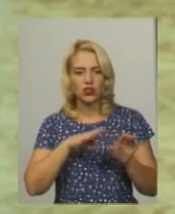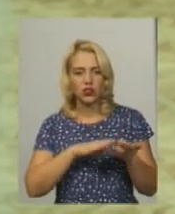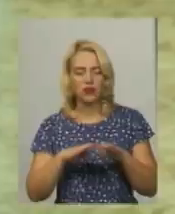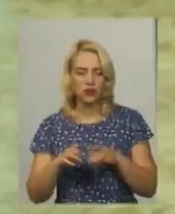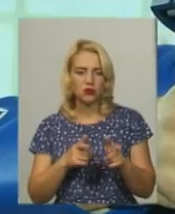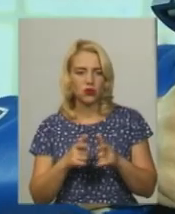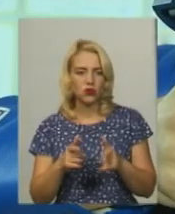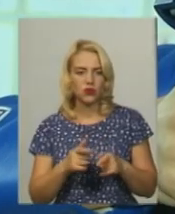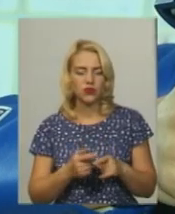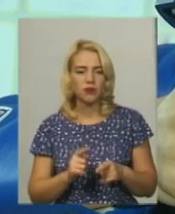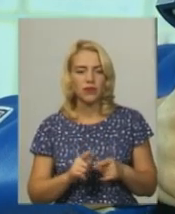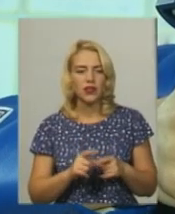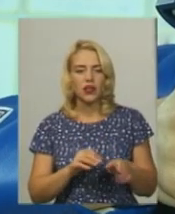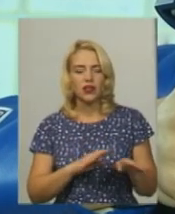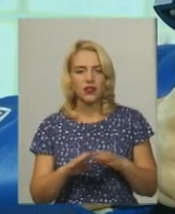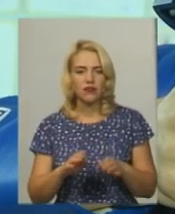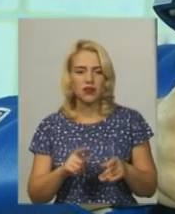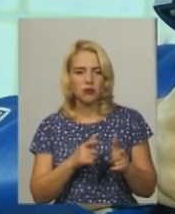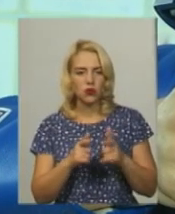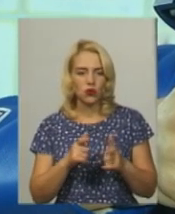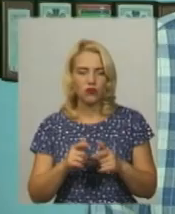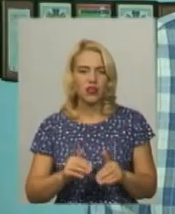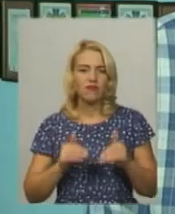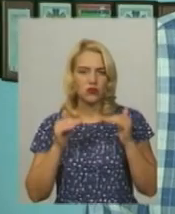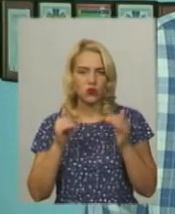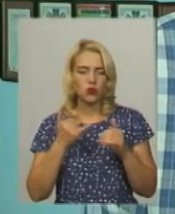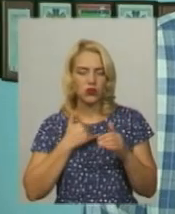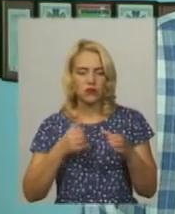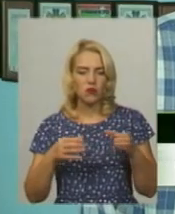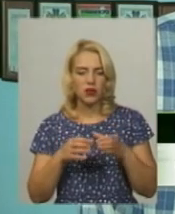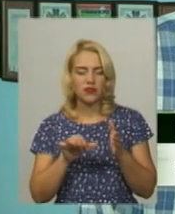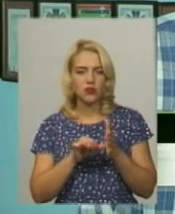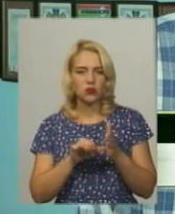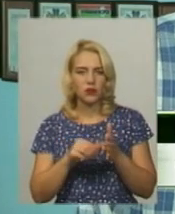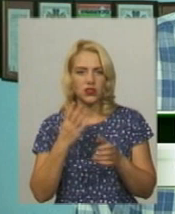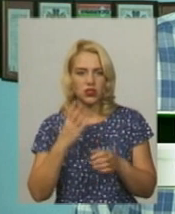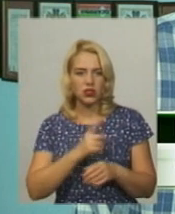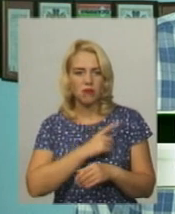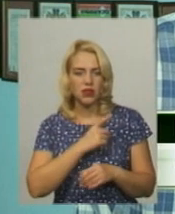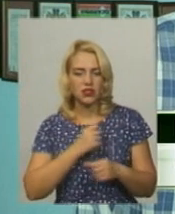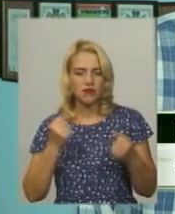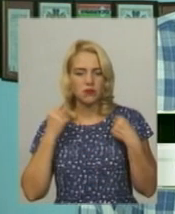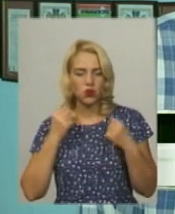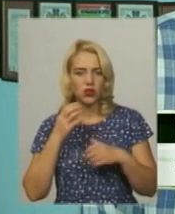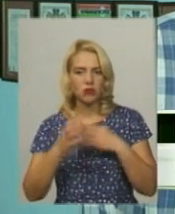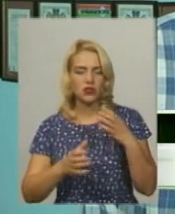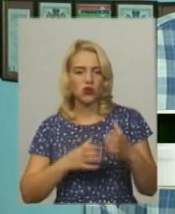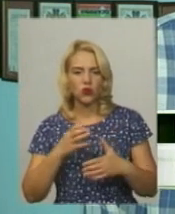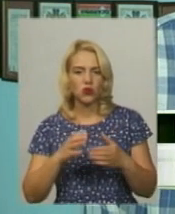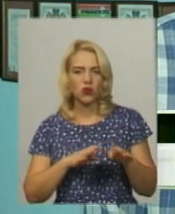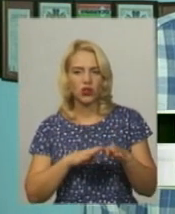Бадрецький. Рівень підготовки доволі таки високий. У нас в команді виступало 4 майстрів спорту міжнародного класу